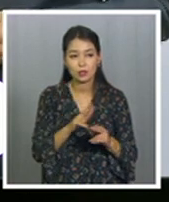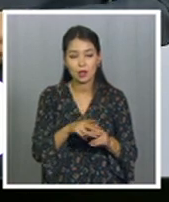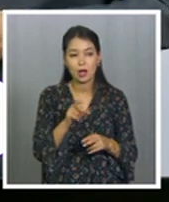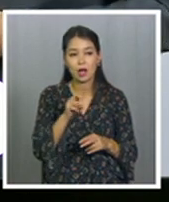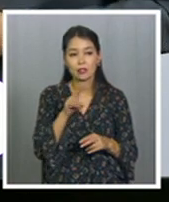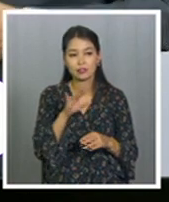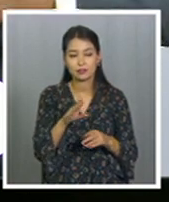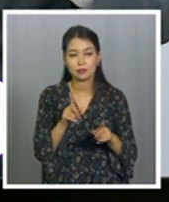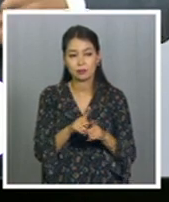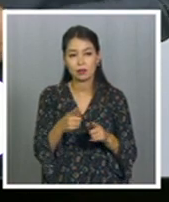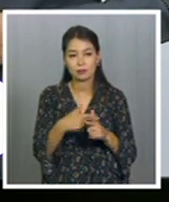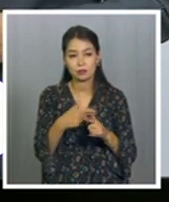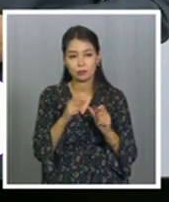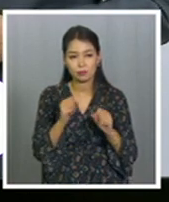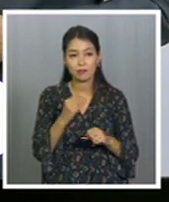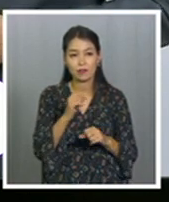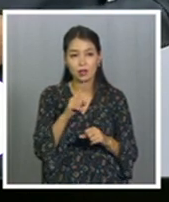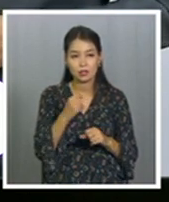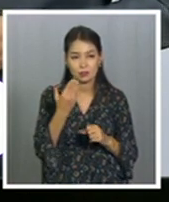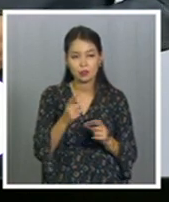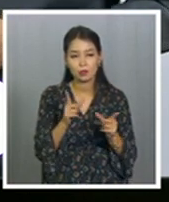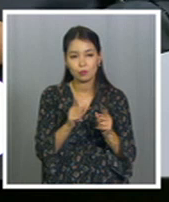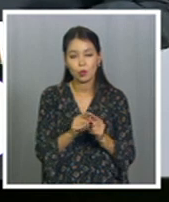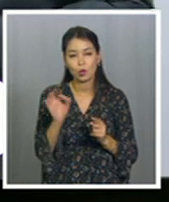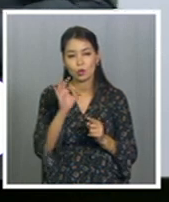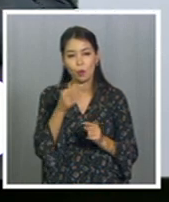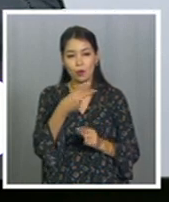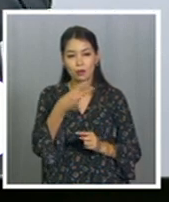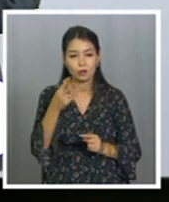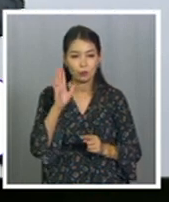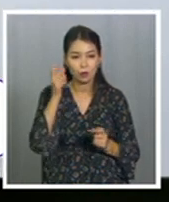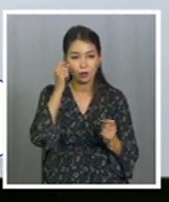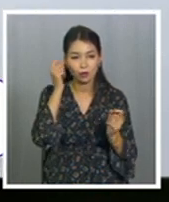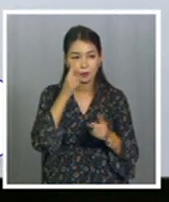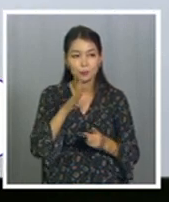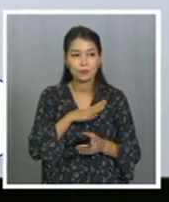оны, фазалар ығысуының нөлге тең болатынын анықтадық. Себебі